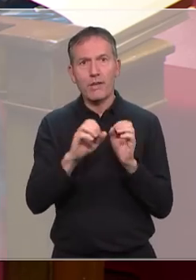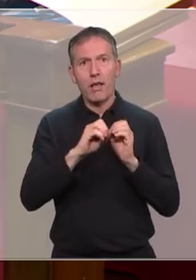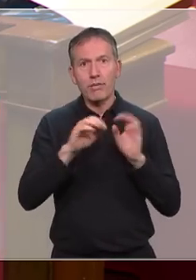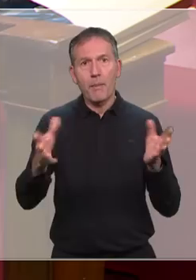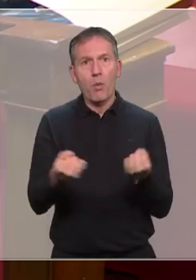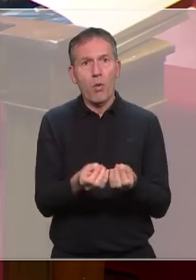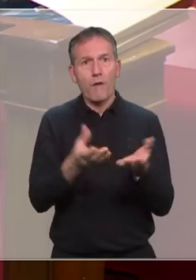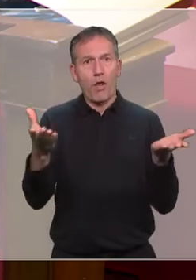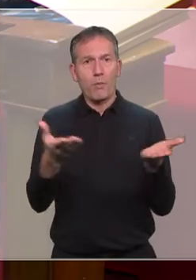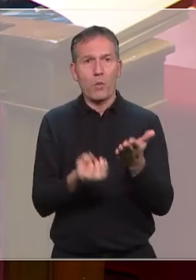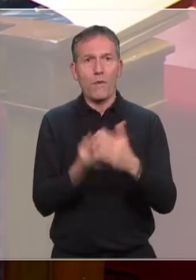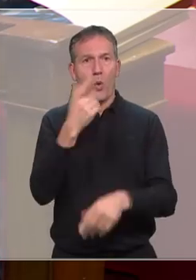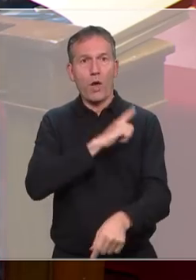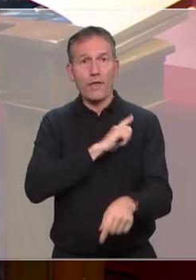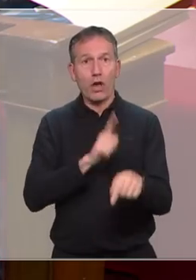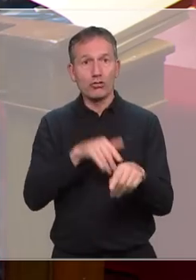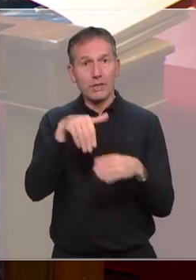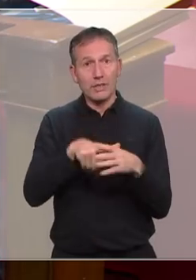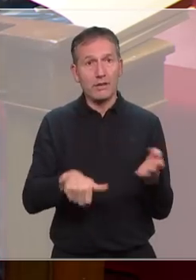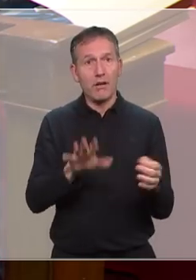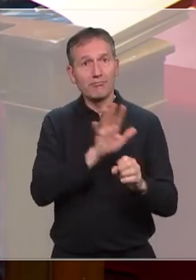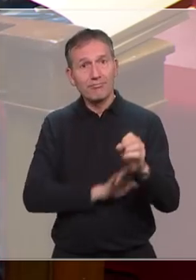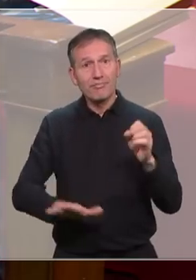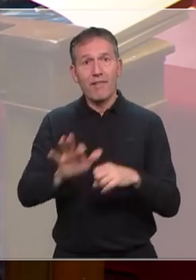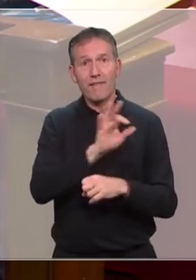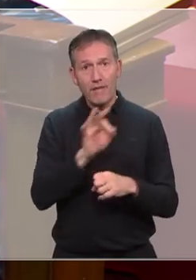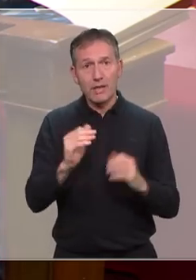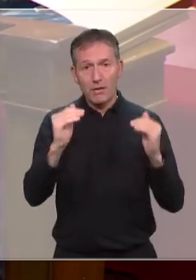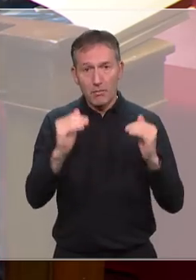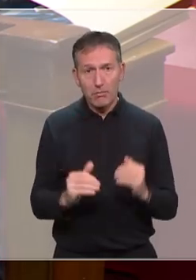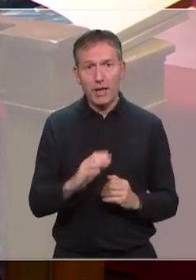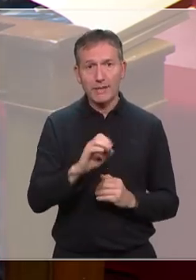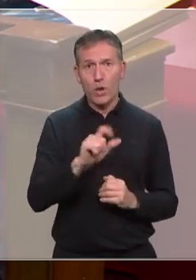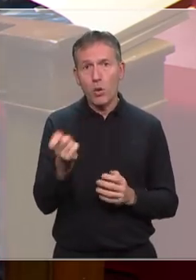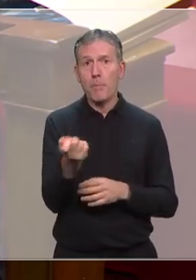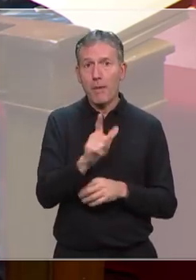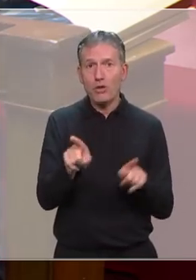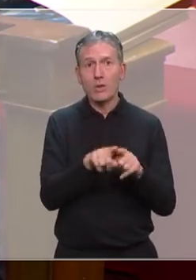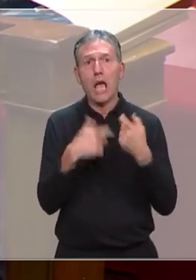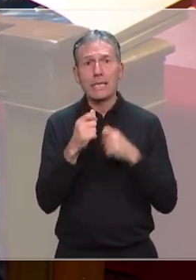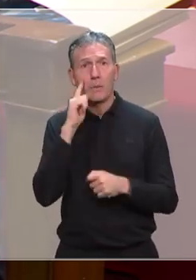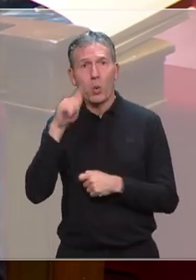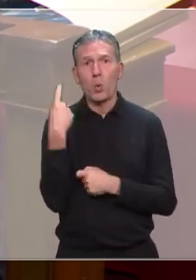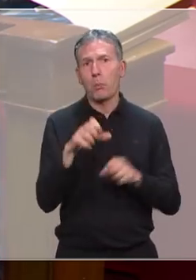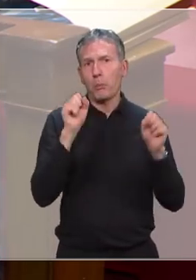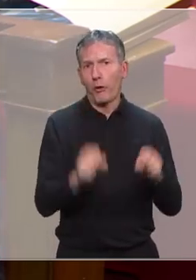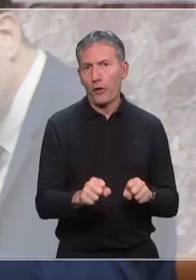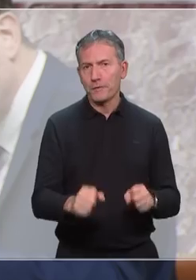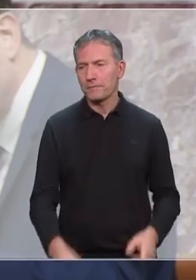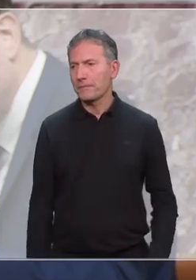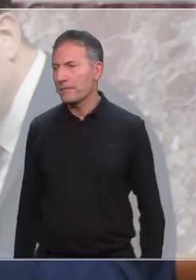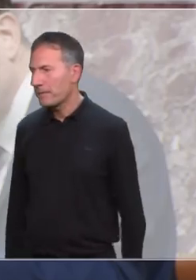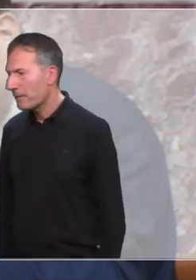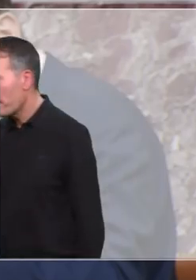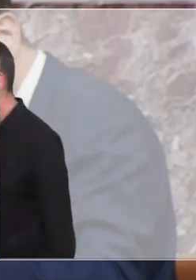de nouvelles énergies sur notre territoire, bas carbone, pas cher et accessible à tous. Je vous